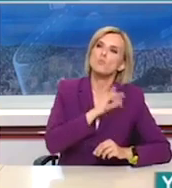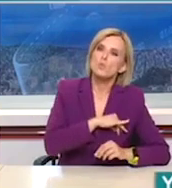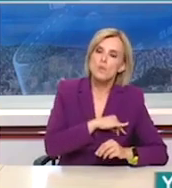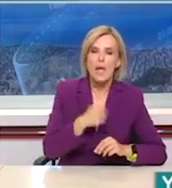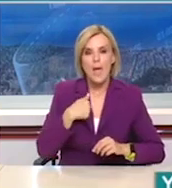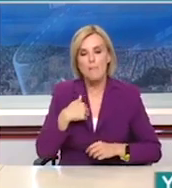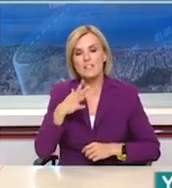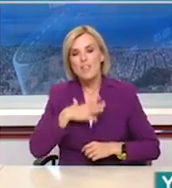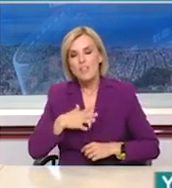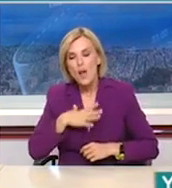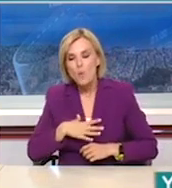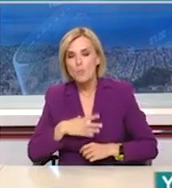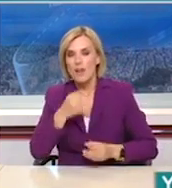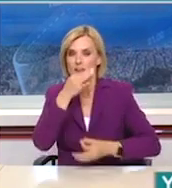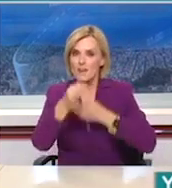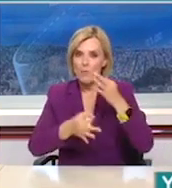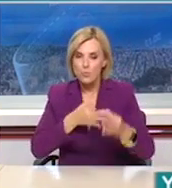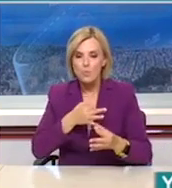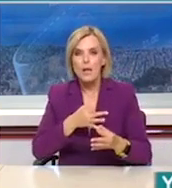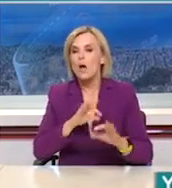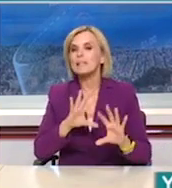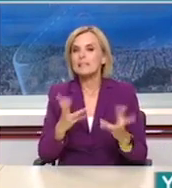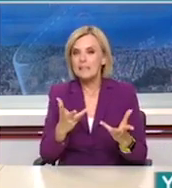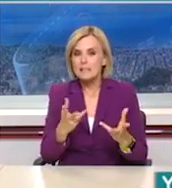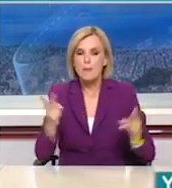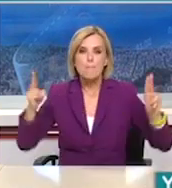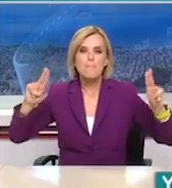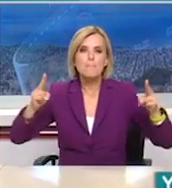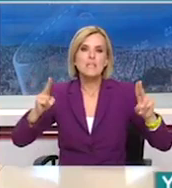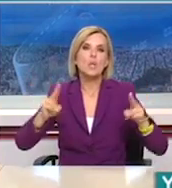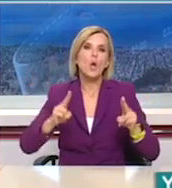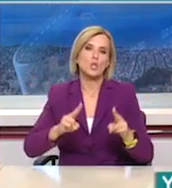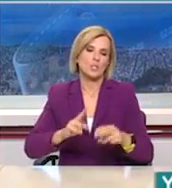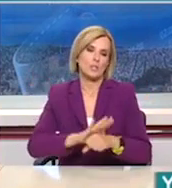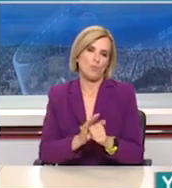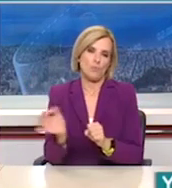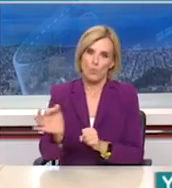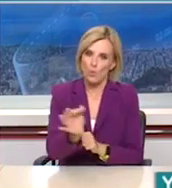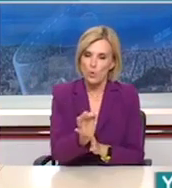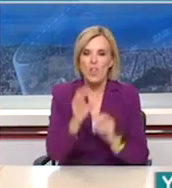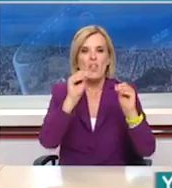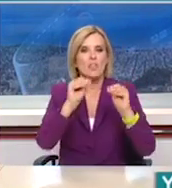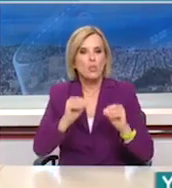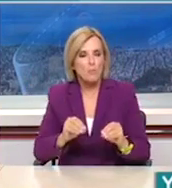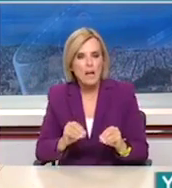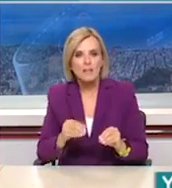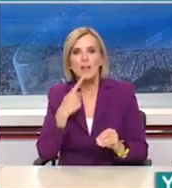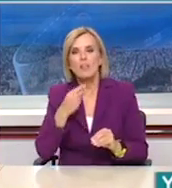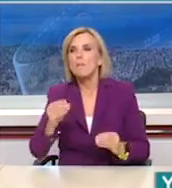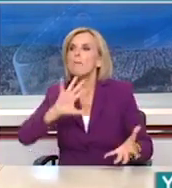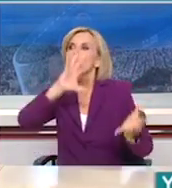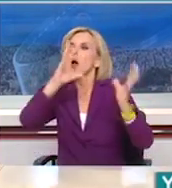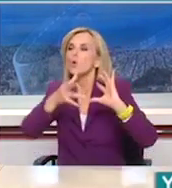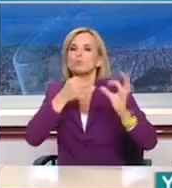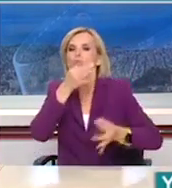Τοποθετούμαστε περισσότερο υπέρ της μίας πλευράς, γιατί βλέπουμε τα δεδομένα υπέρ της μίας πλευράς υπερισχύουν. Και δεν είναι δεδομένα ελληνικά μόνο, είναι δεδομένα παγκόσμια.